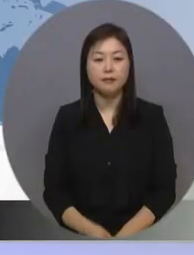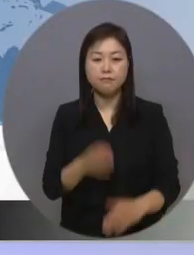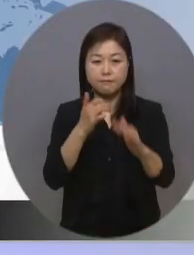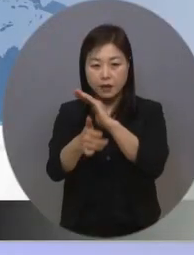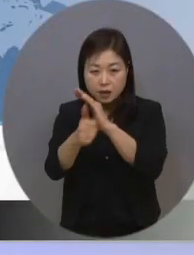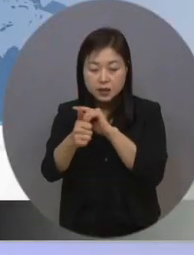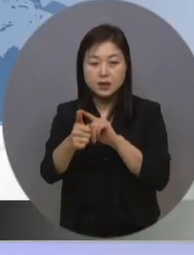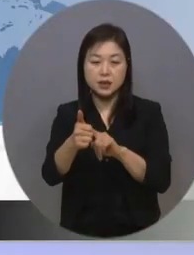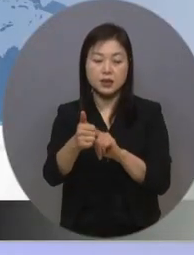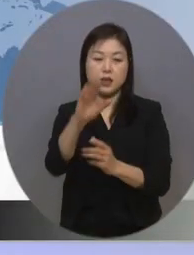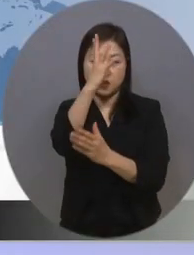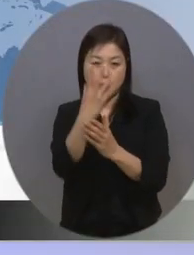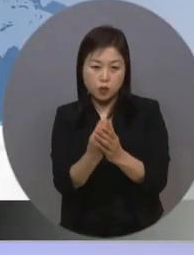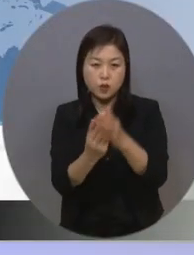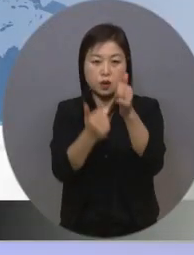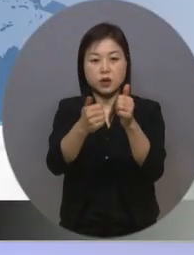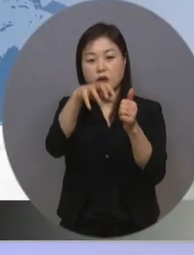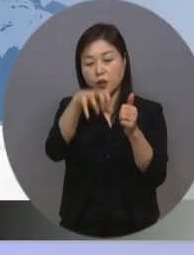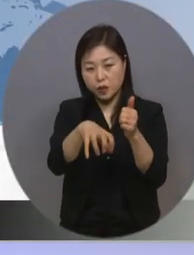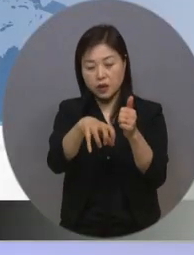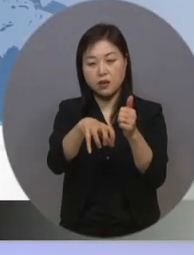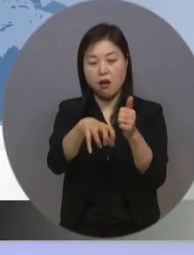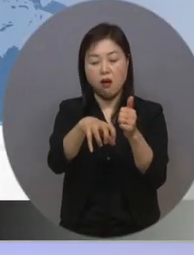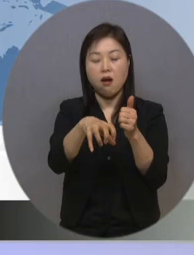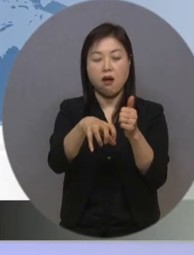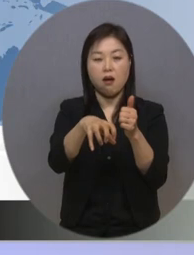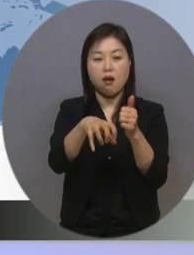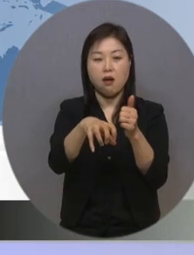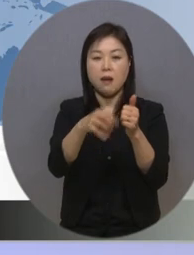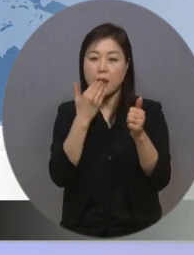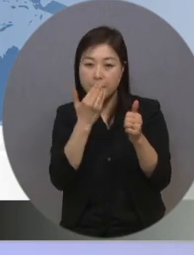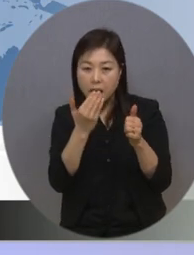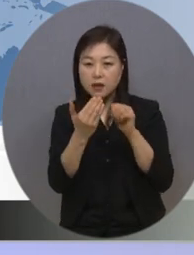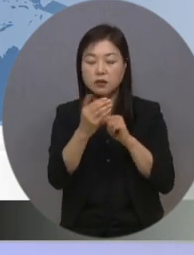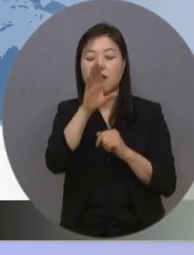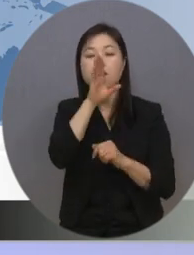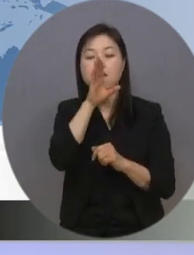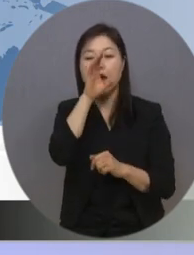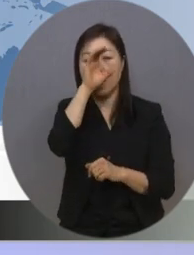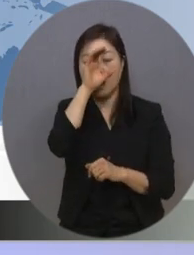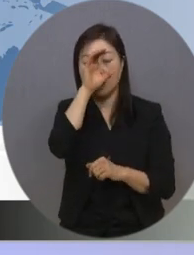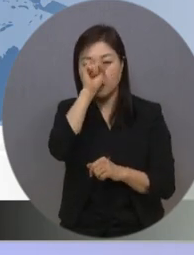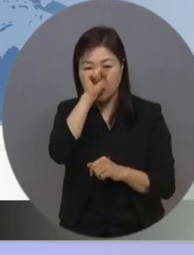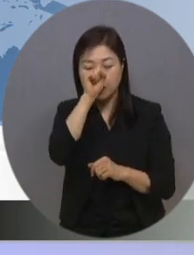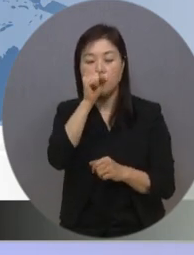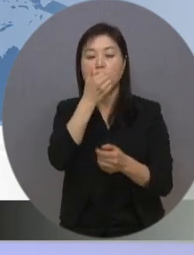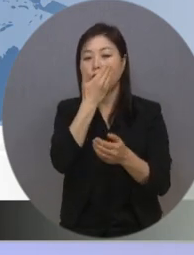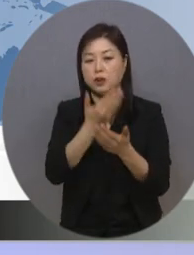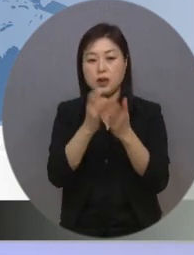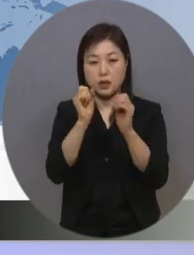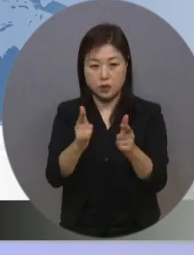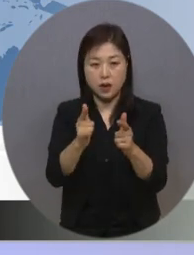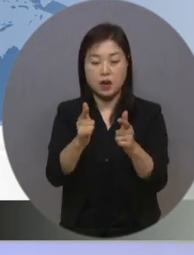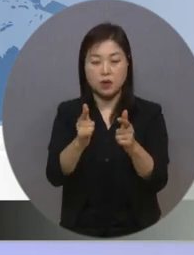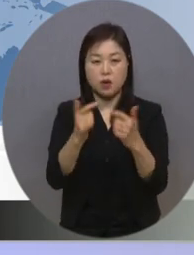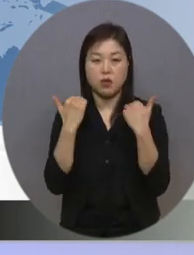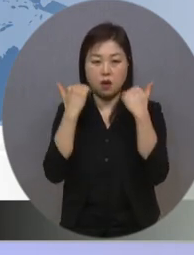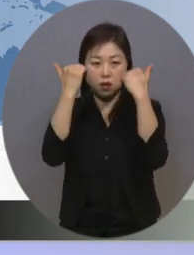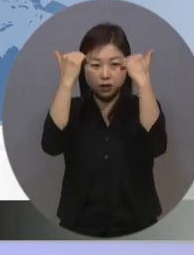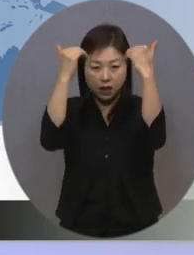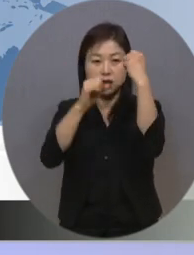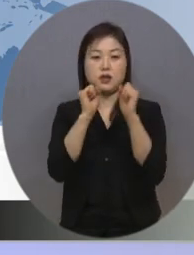선수들이 코트 위에서 경기를 치를 수 있는 것은 참 소중한 기회이자 성장의 발판이 되는데요. 이